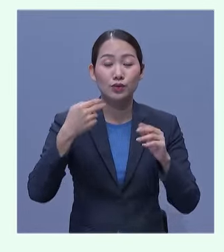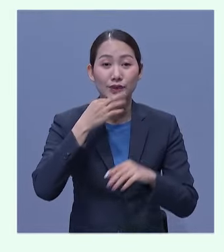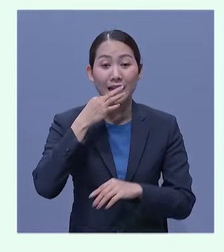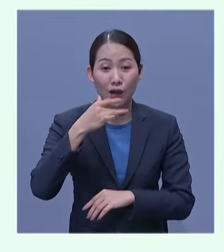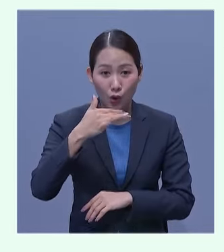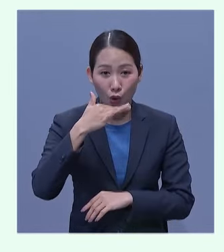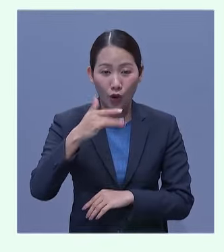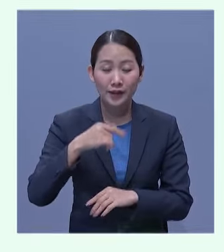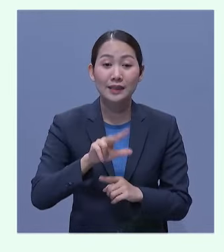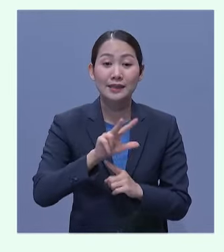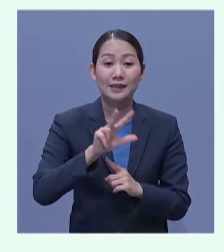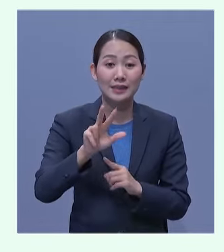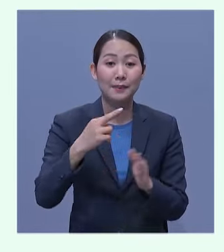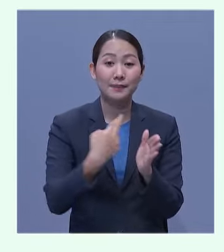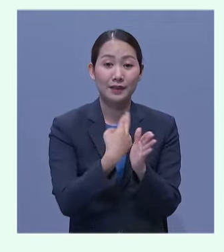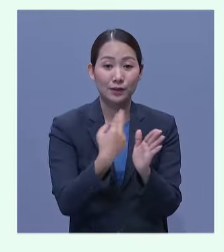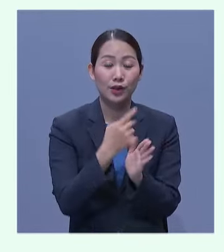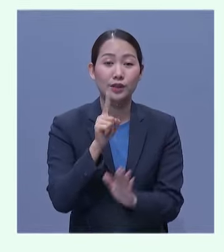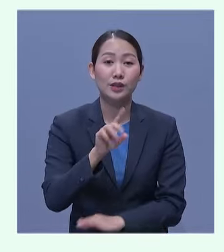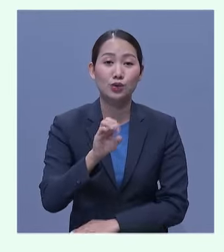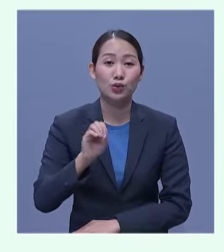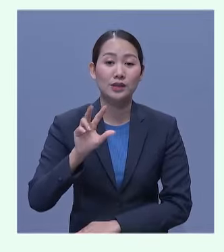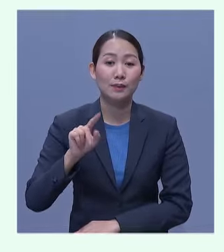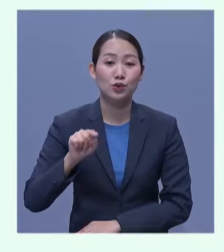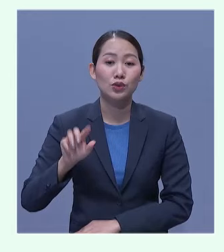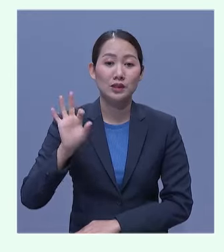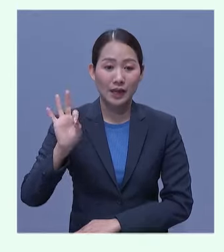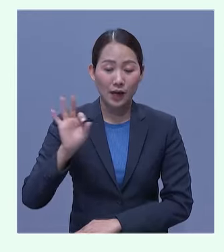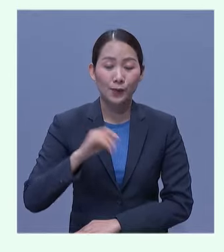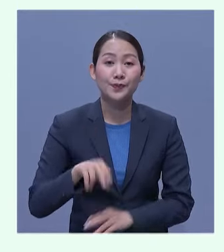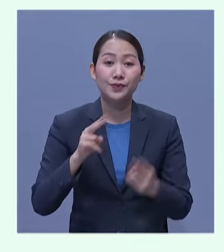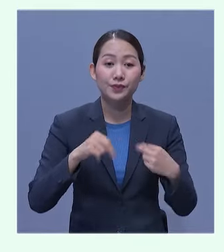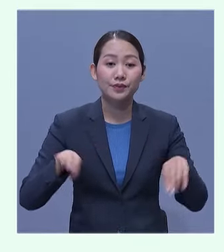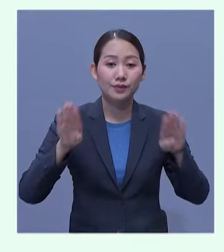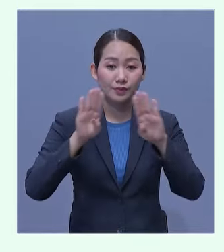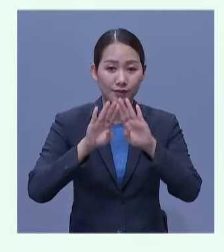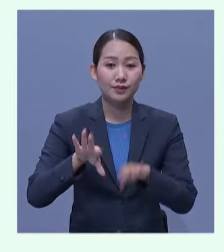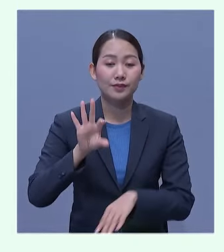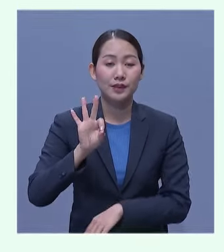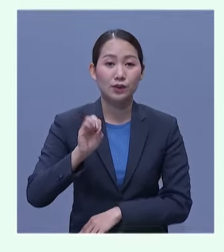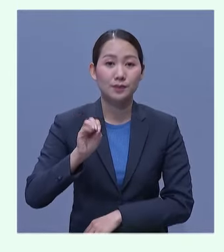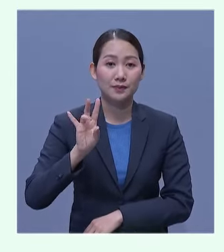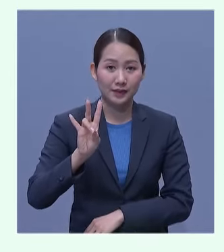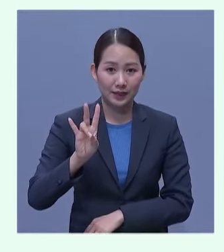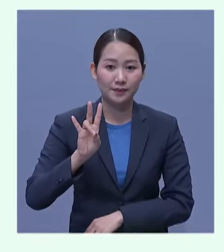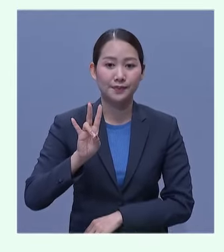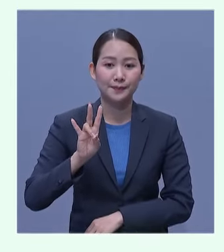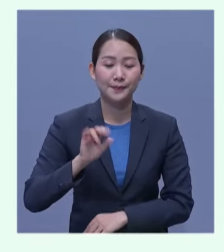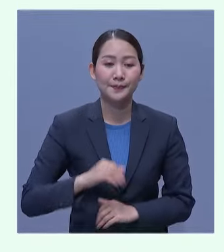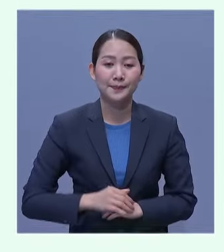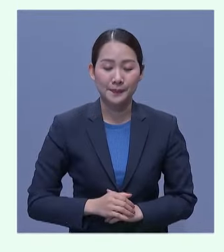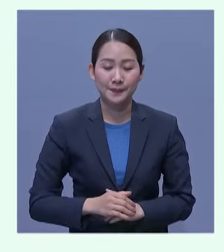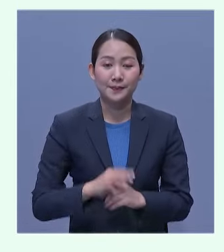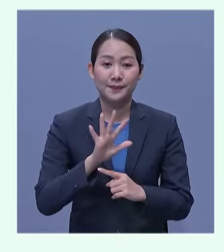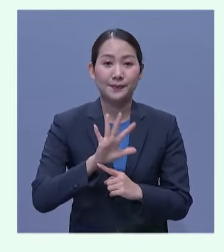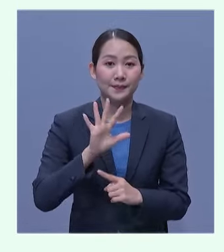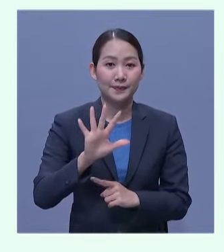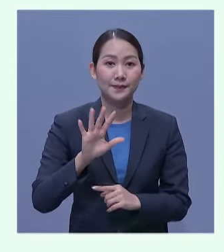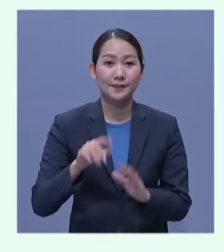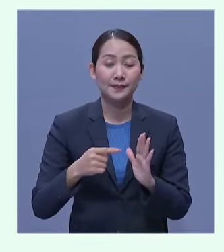13.9ไมโครกรัมต่อลูกบาทเมตรนครปฐม 97ไมโครกรัมต่อลูกบาทเมตสิงห์บุรี